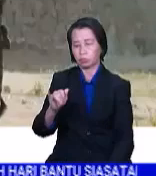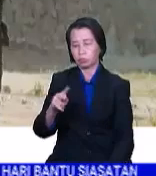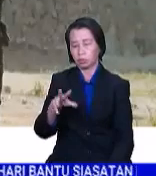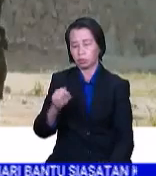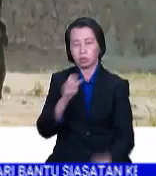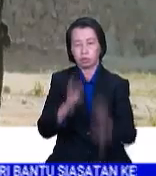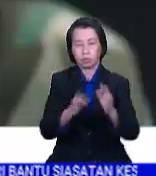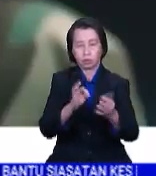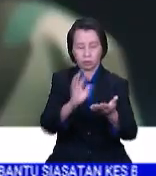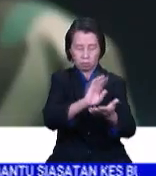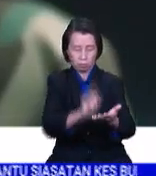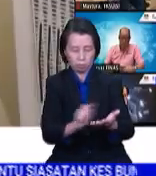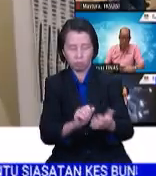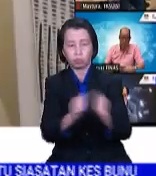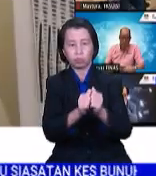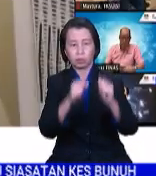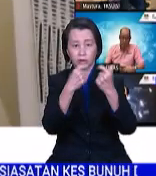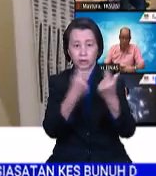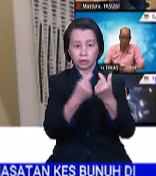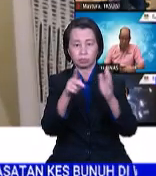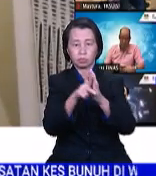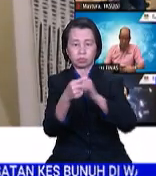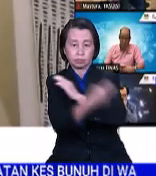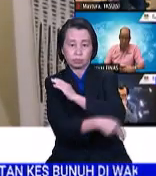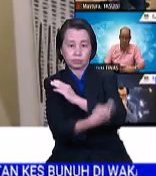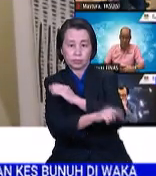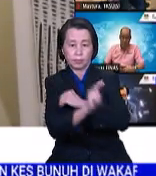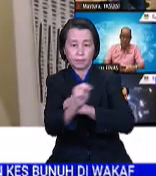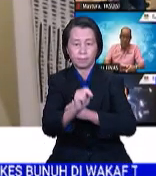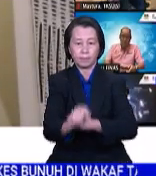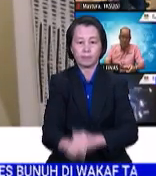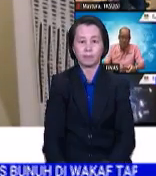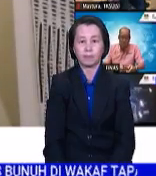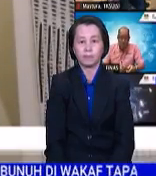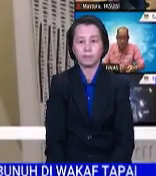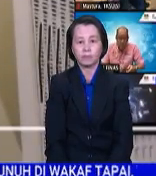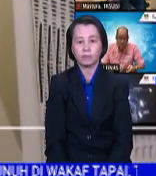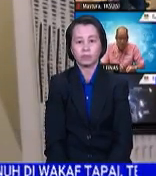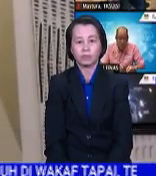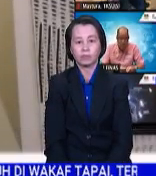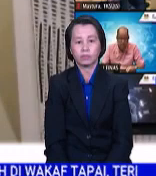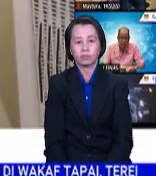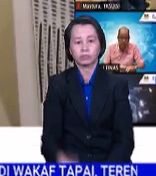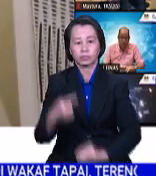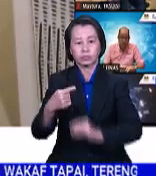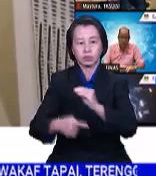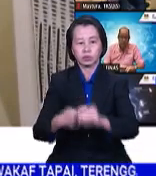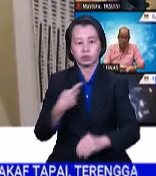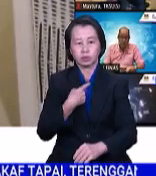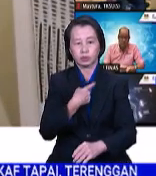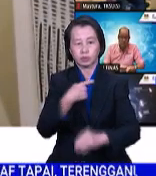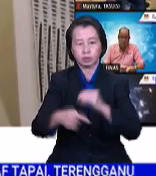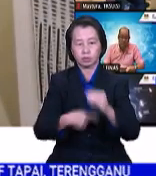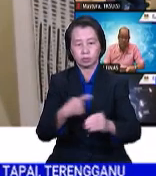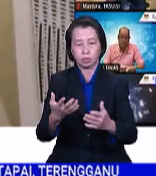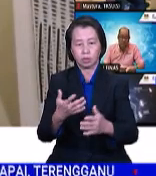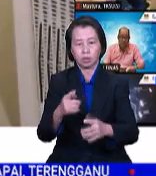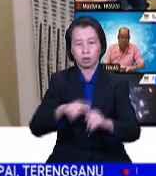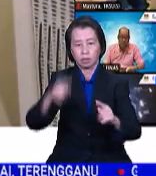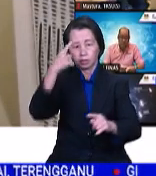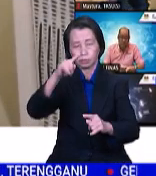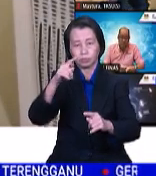meski karyanya bukan kategori kenegaraan. Ya, tentang cinta, tentang hantu dan sebagainya. Tapi kalau